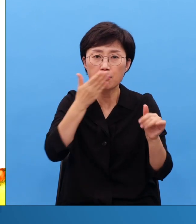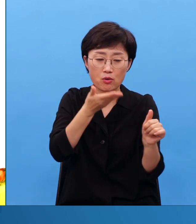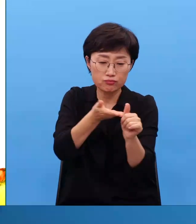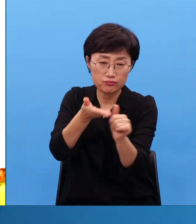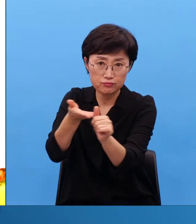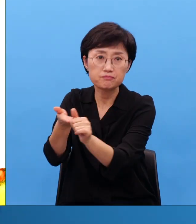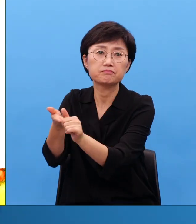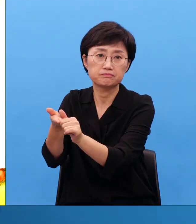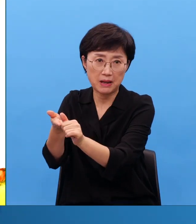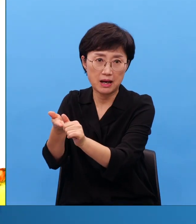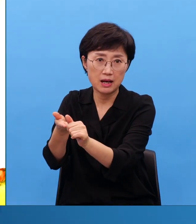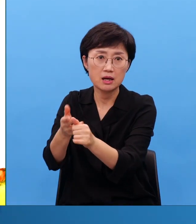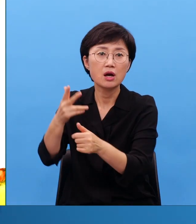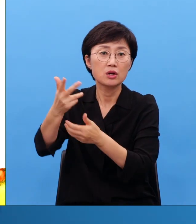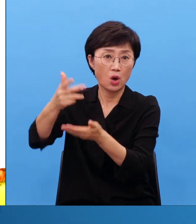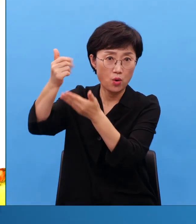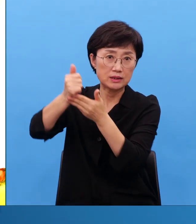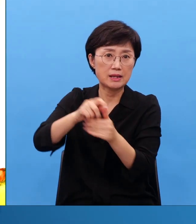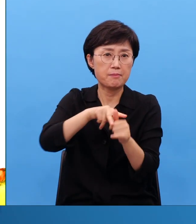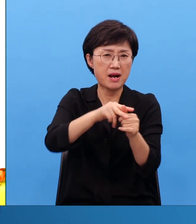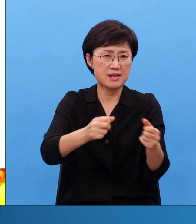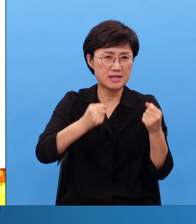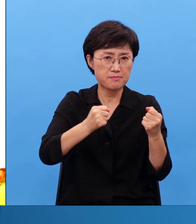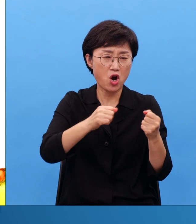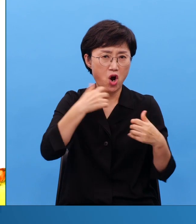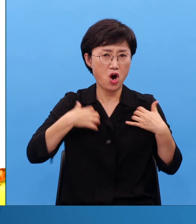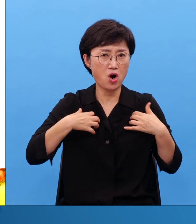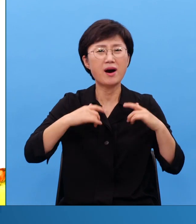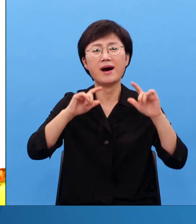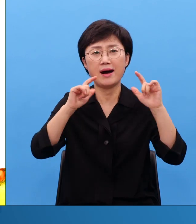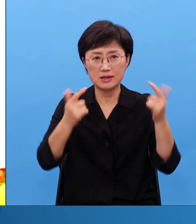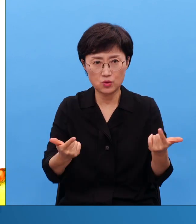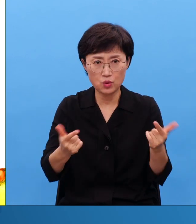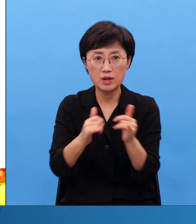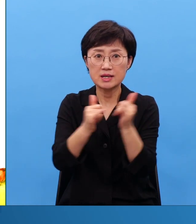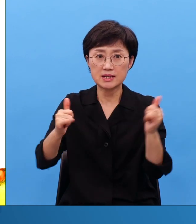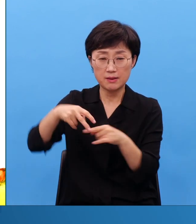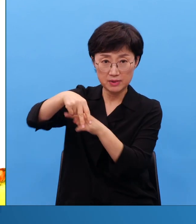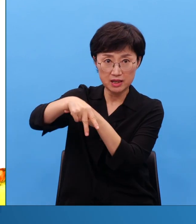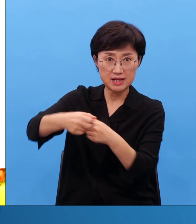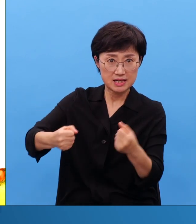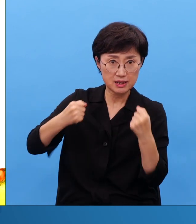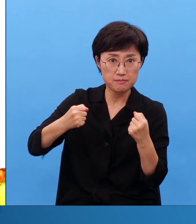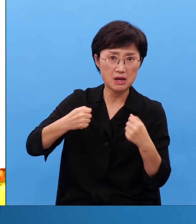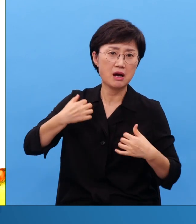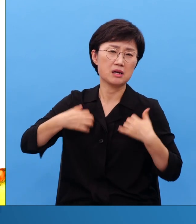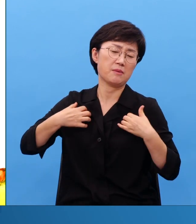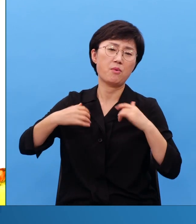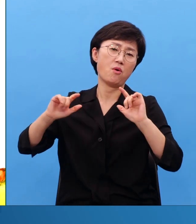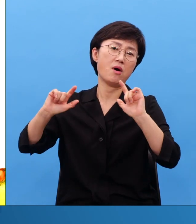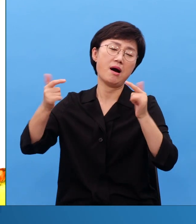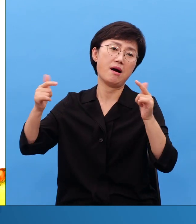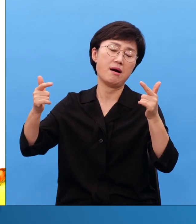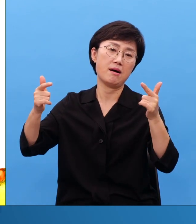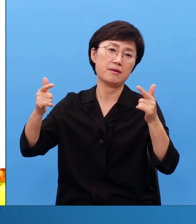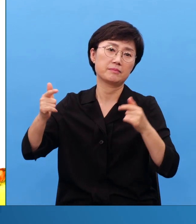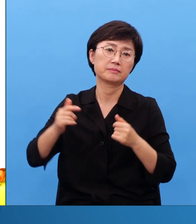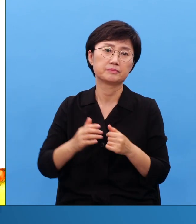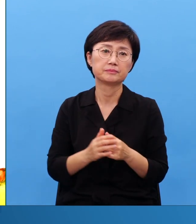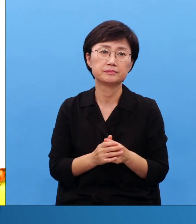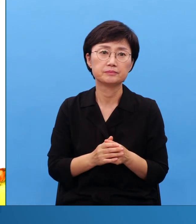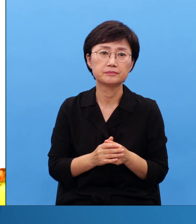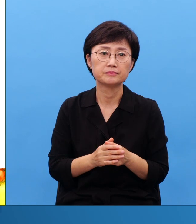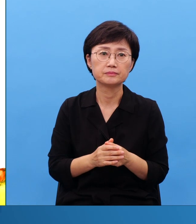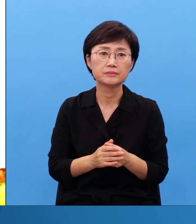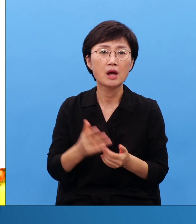먹을 것을 주시는도다. 여호와는 말의 힘이 세다 하여 기뻐하지 아니하시며 사람의 다리가 헛세다 하여